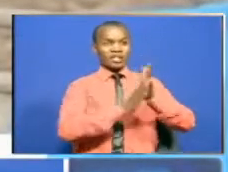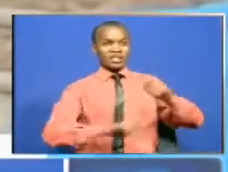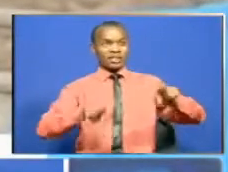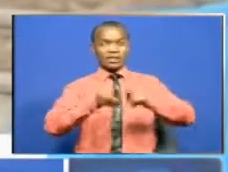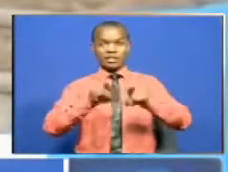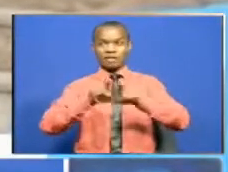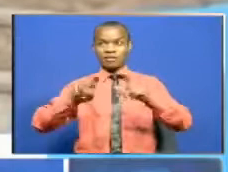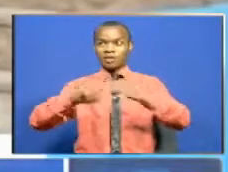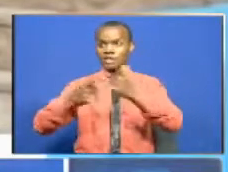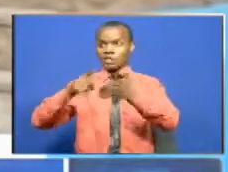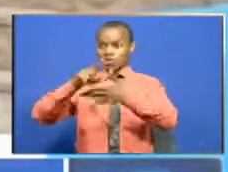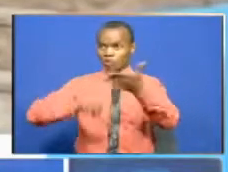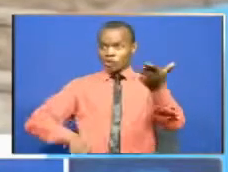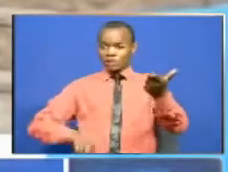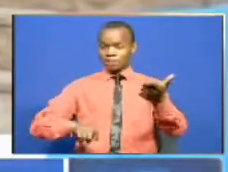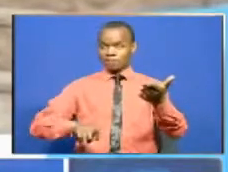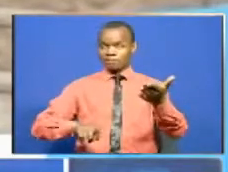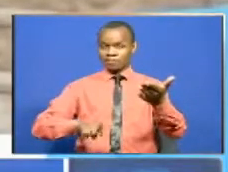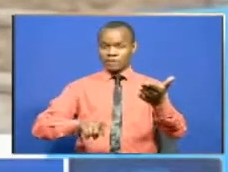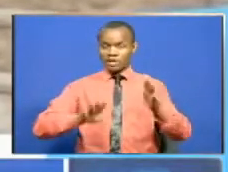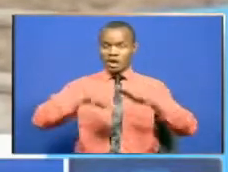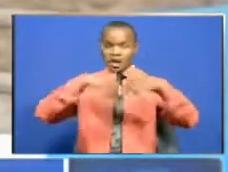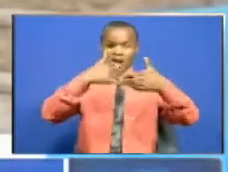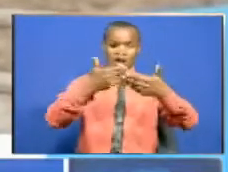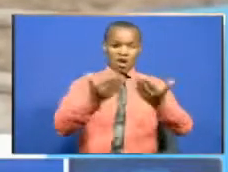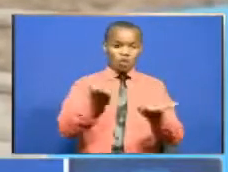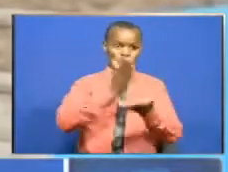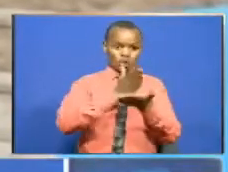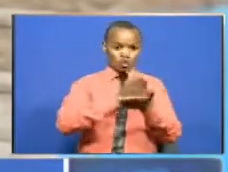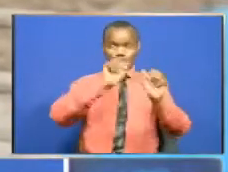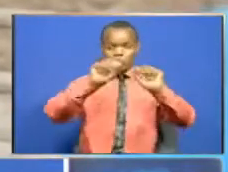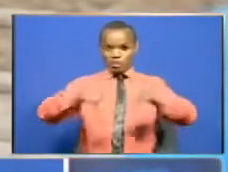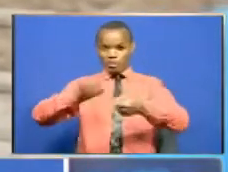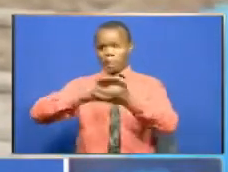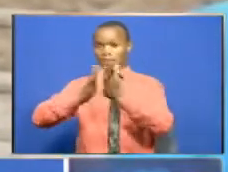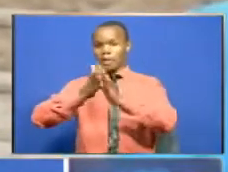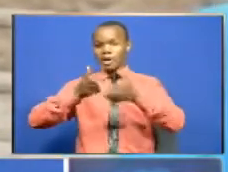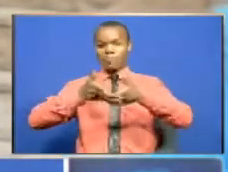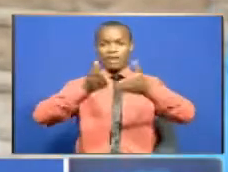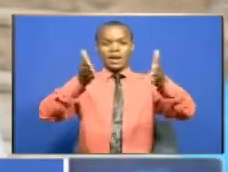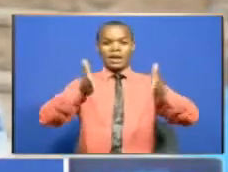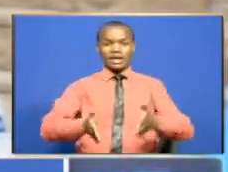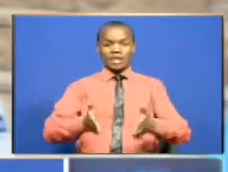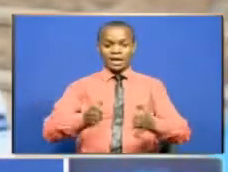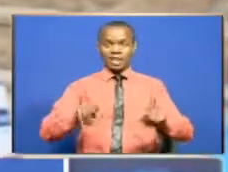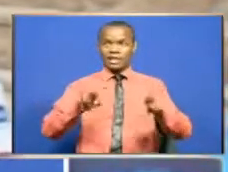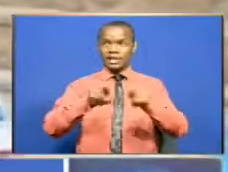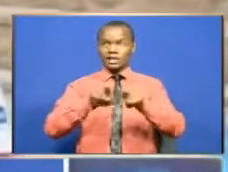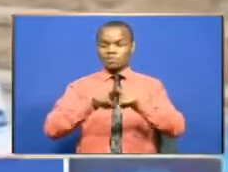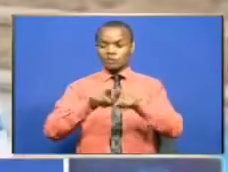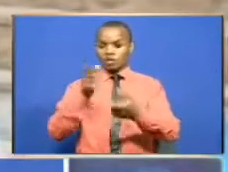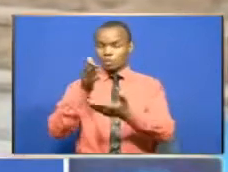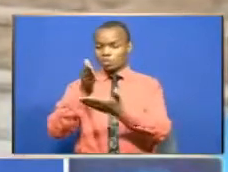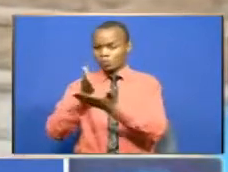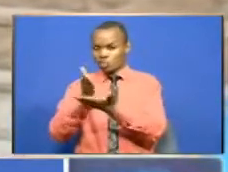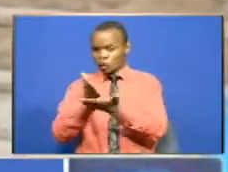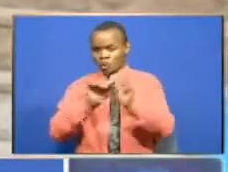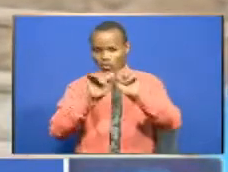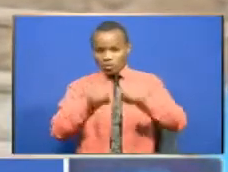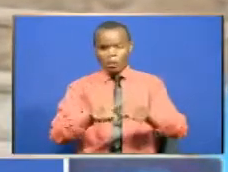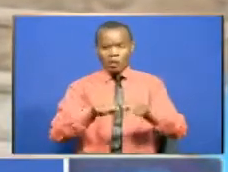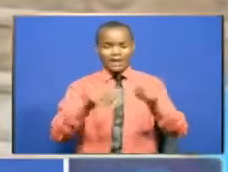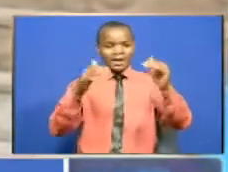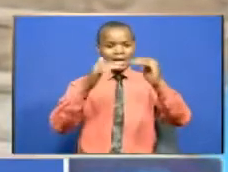to learn, you know, how to run for office, and they will go with you so that you kind of share